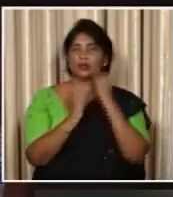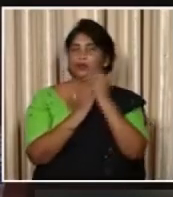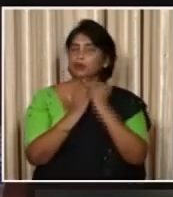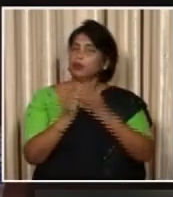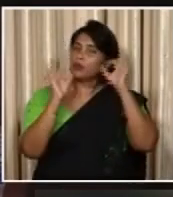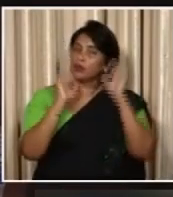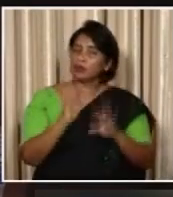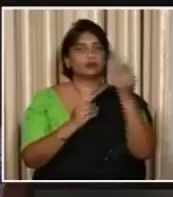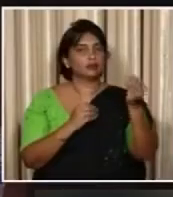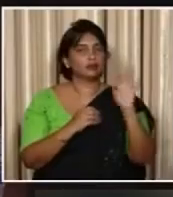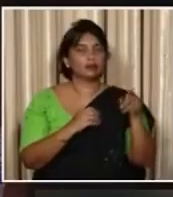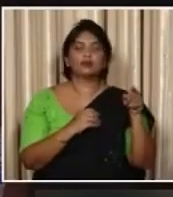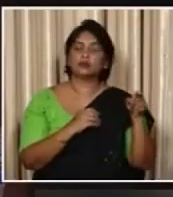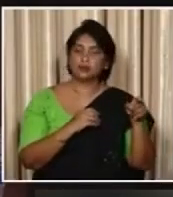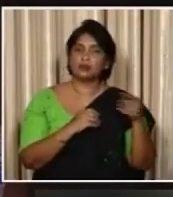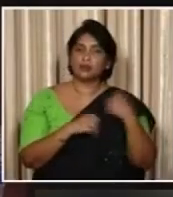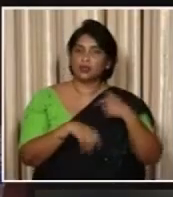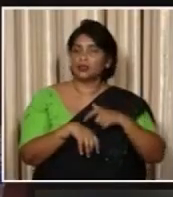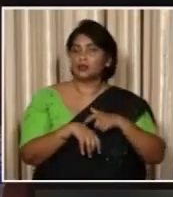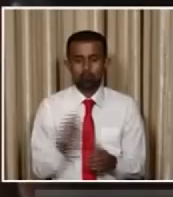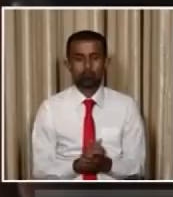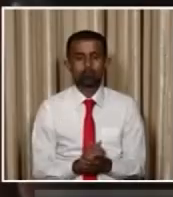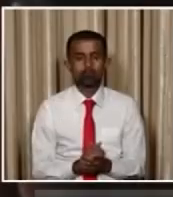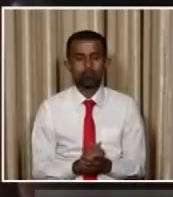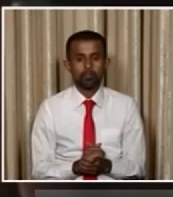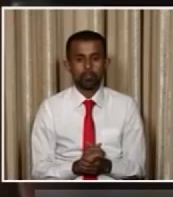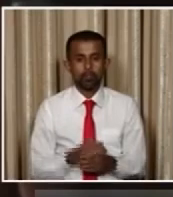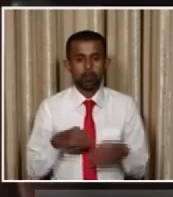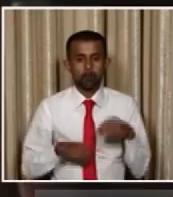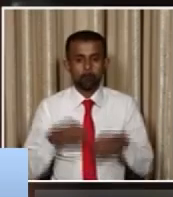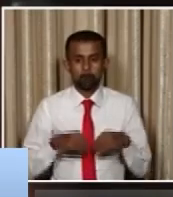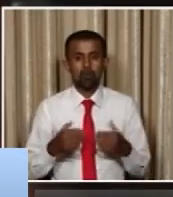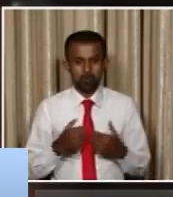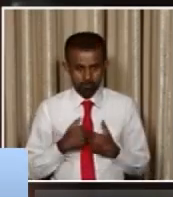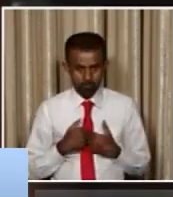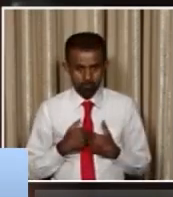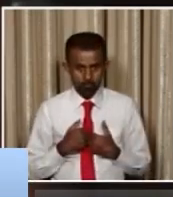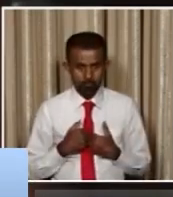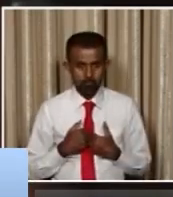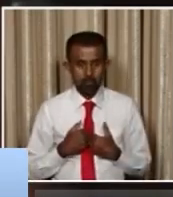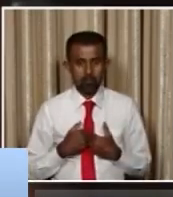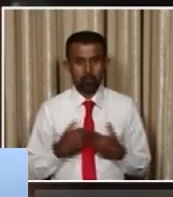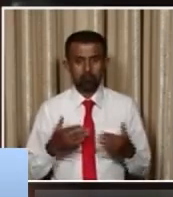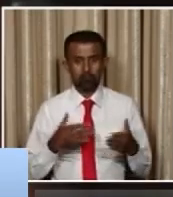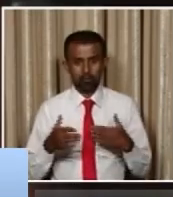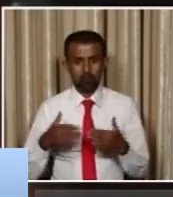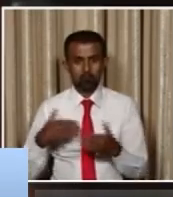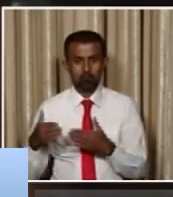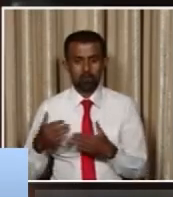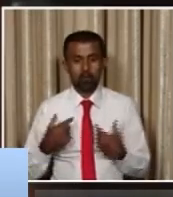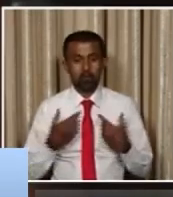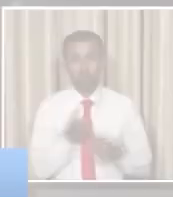විරහිතව ලබා දිය යුතුයි කියන එක මම මේ අවස්ථාවේ ප්‍රකාශ කරනවා. අපි දේශපාලනික වශයෙන් අපි වෙනස්කම් තිබුණත් මහින්ද රාජපක්ෂ